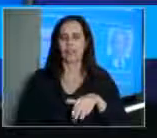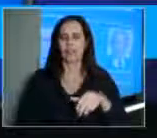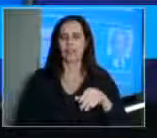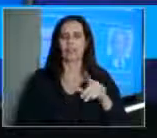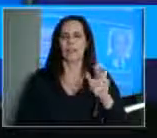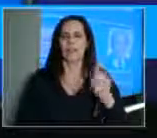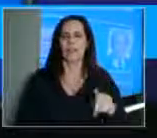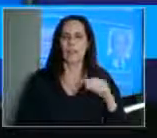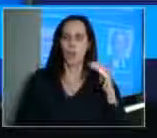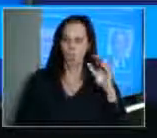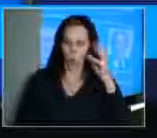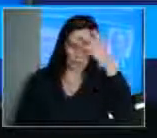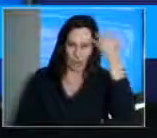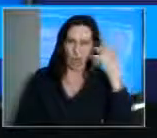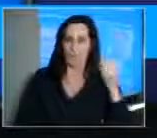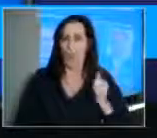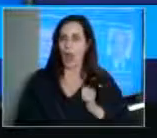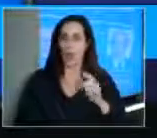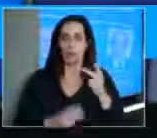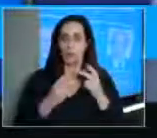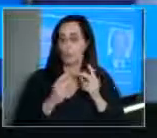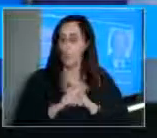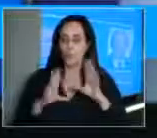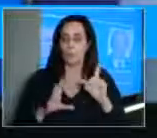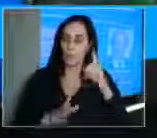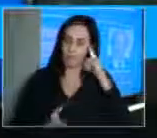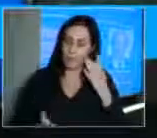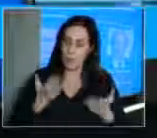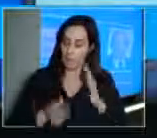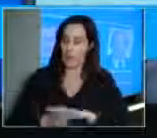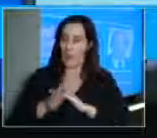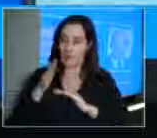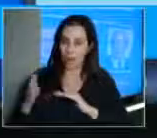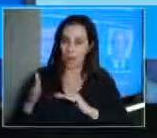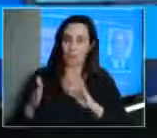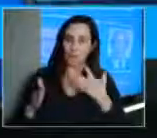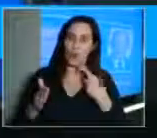נשיא ברזיל, לא משנים כהוא זה. לגבי, מתחבטים בימין,